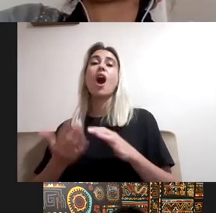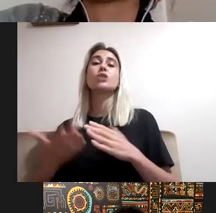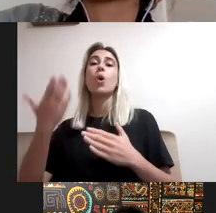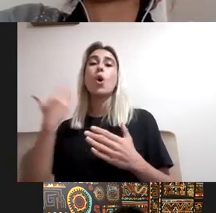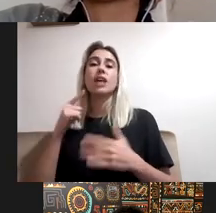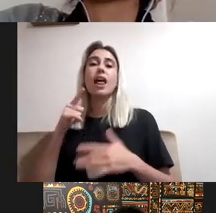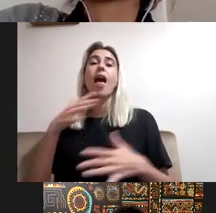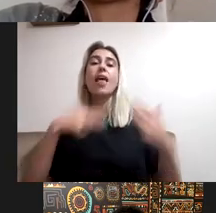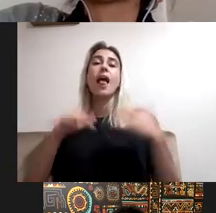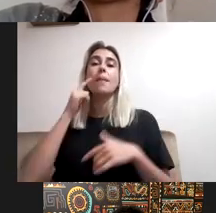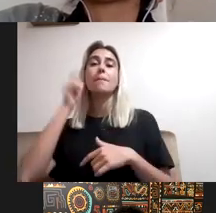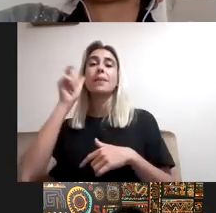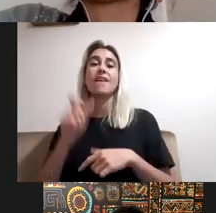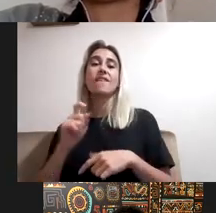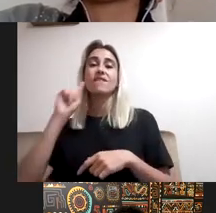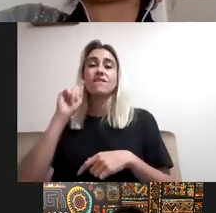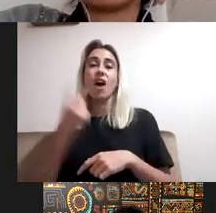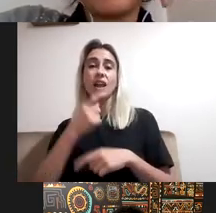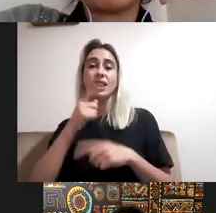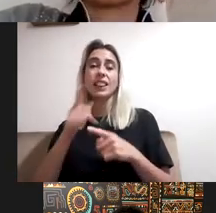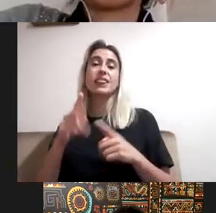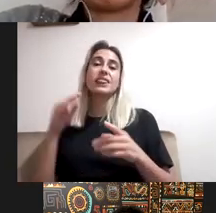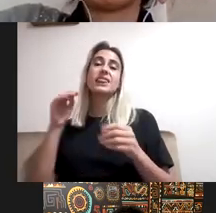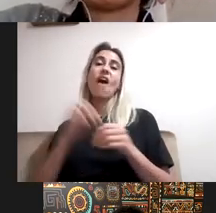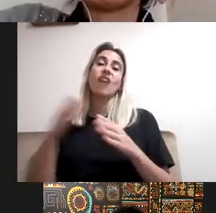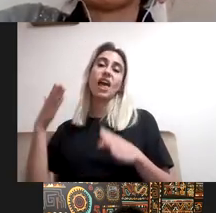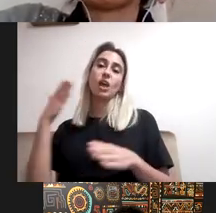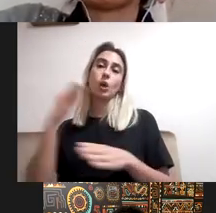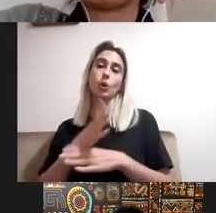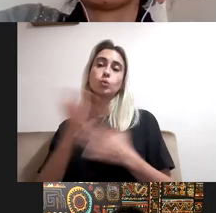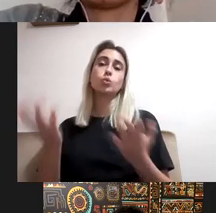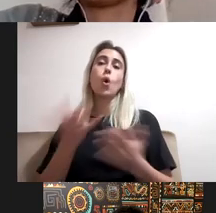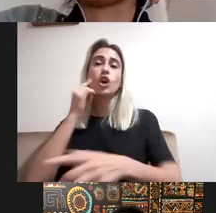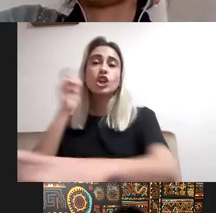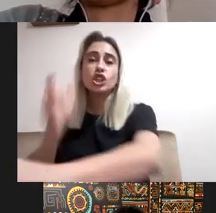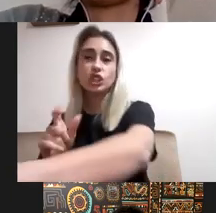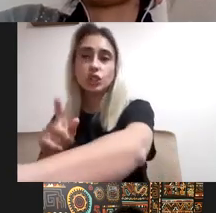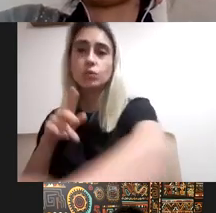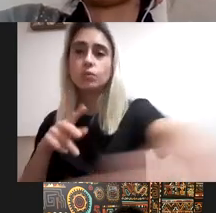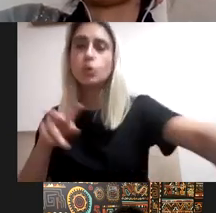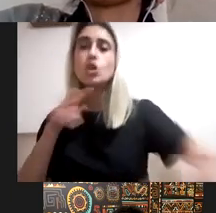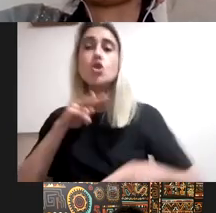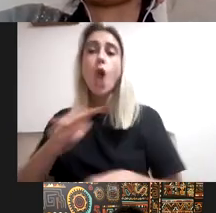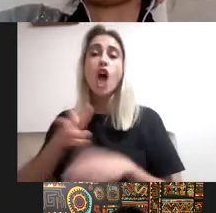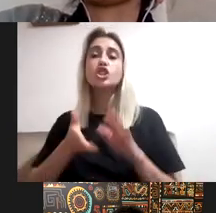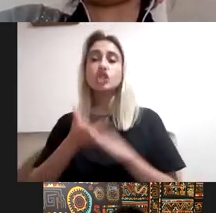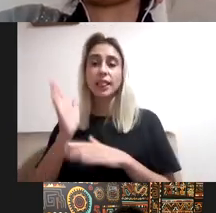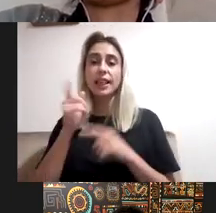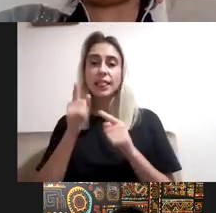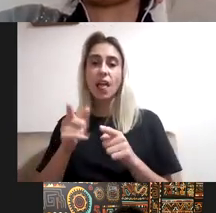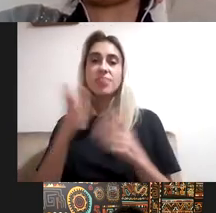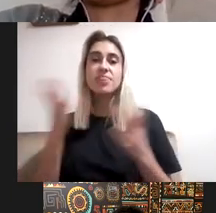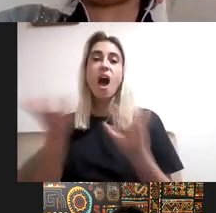engelli bireylerin farkındalığı tarafı devreye giriyor. Çünkü çoğu kişinin yola çıktığında daha